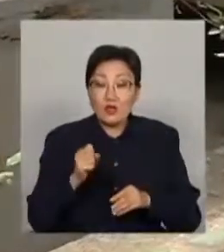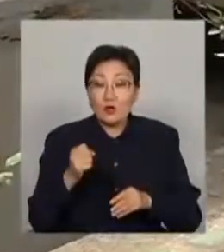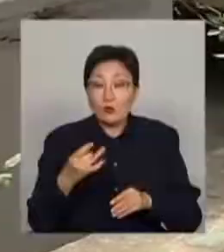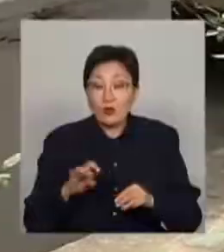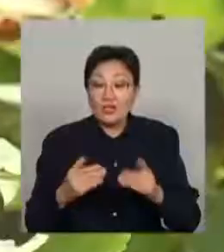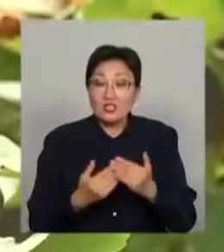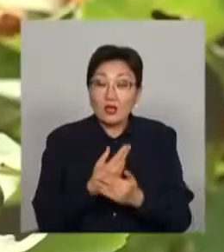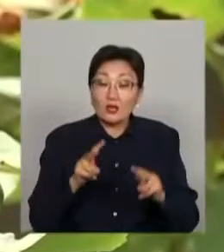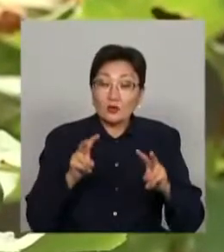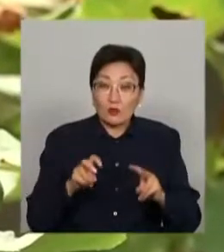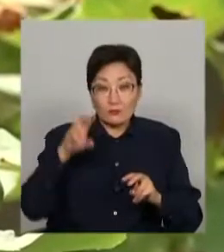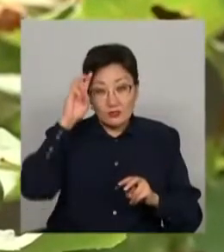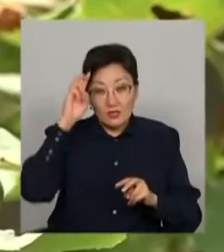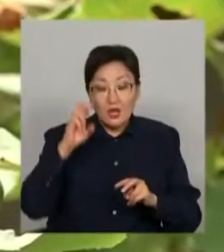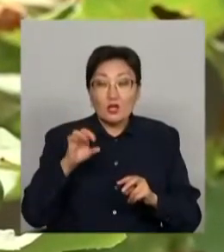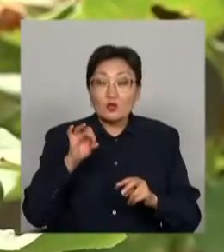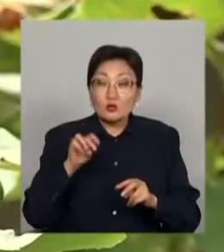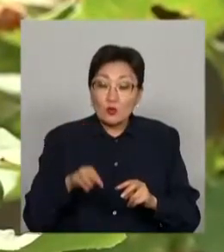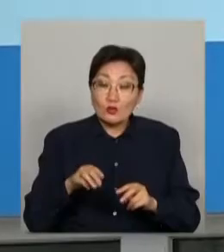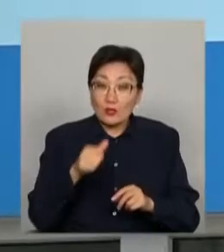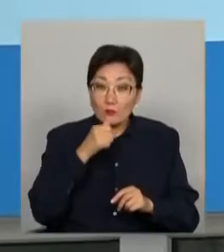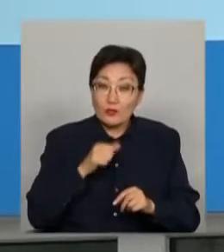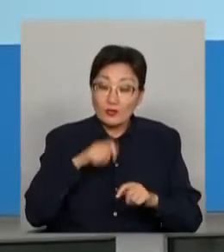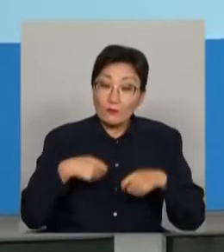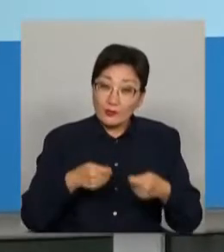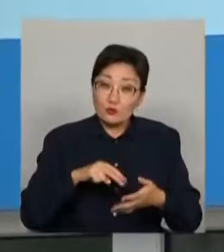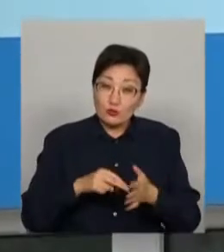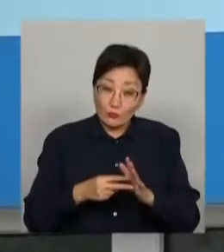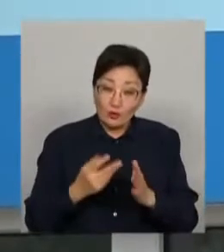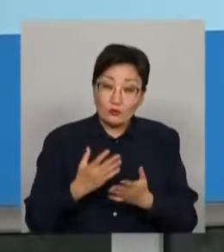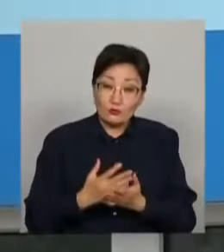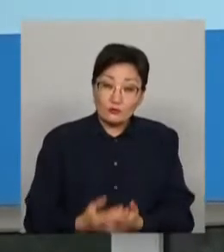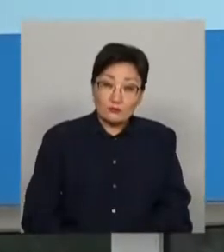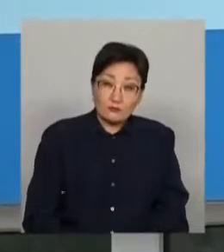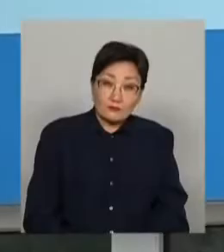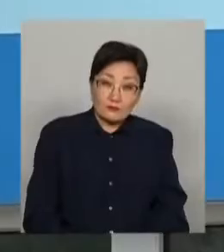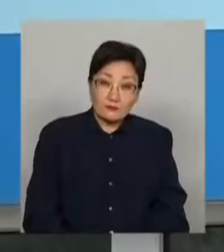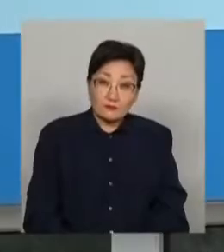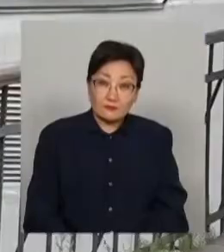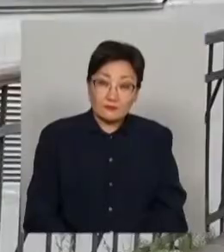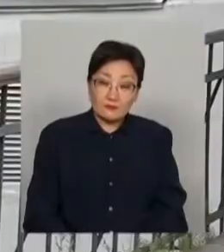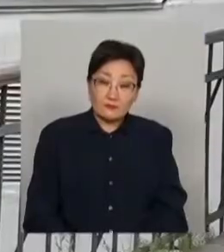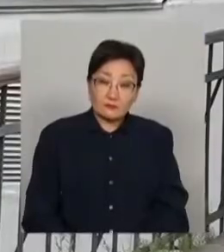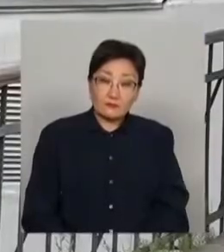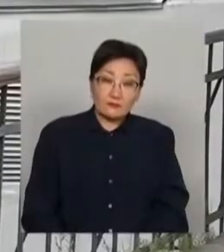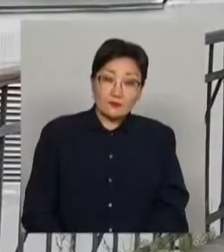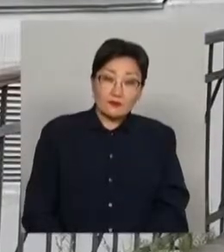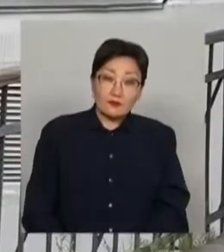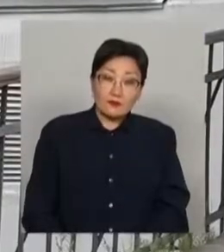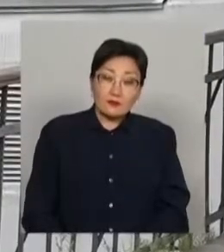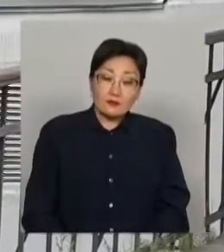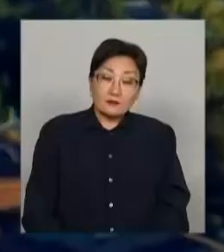жаңа түрлерін мемлекеттік сорт сынаққа беруді жоспарлап отыр. Аяулым Көлжігіт, Сағынғали Мұңайтпасов, Алматы